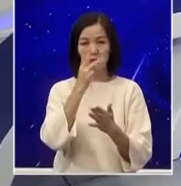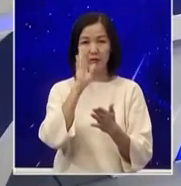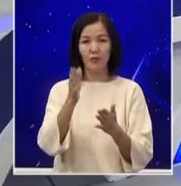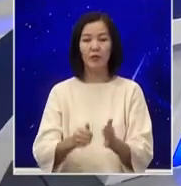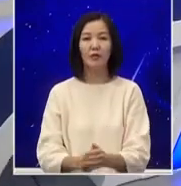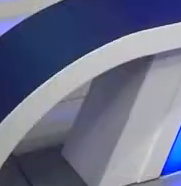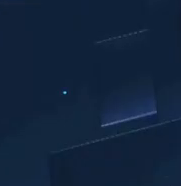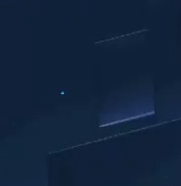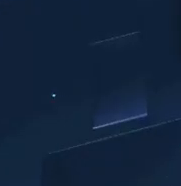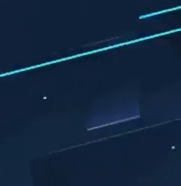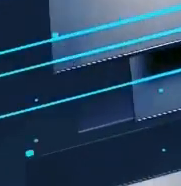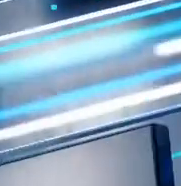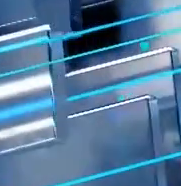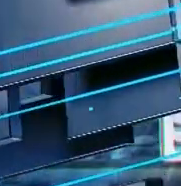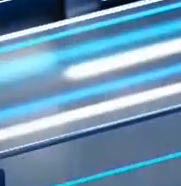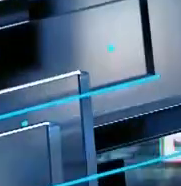көретіндеріңіз.